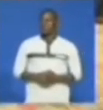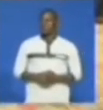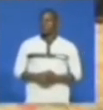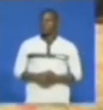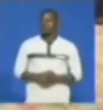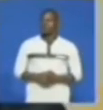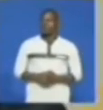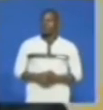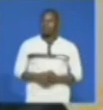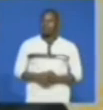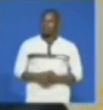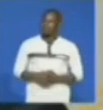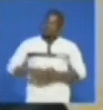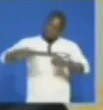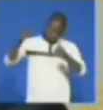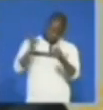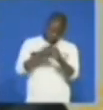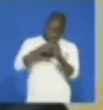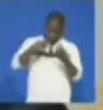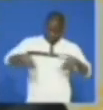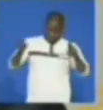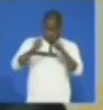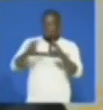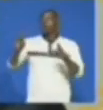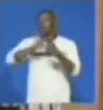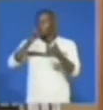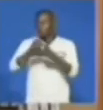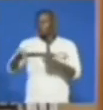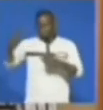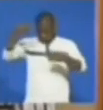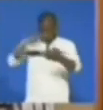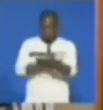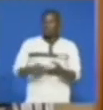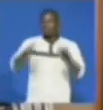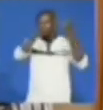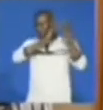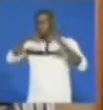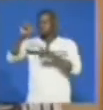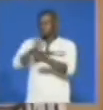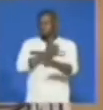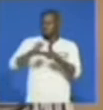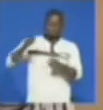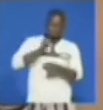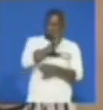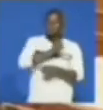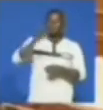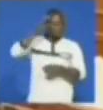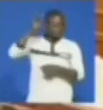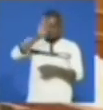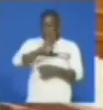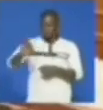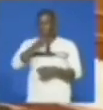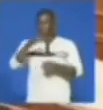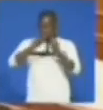C'est la toute première rencontre entre le tout nouveau chargé d'affaires de l'ambassade de Chine au Burkina et la presse nationale.